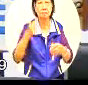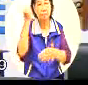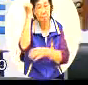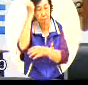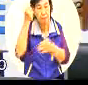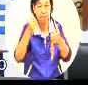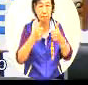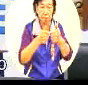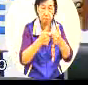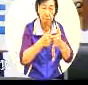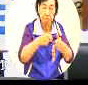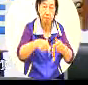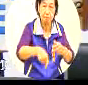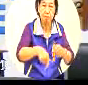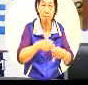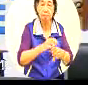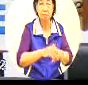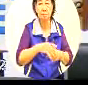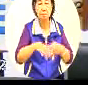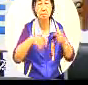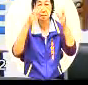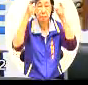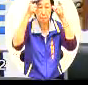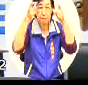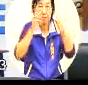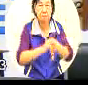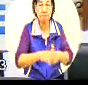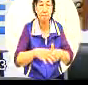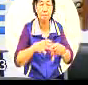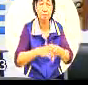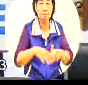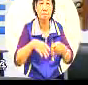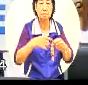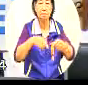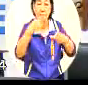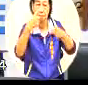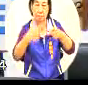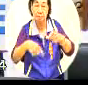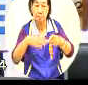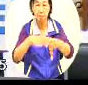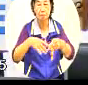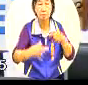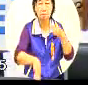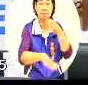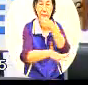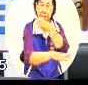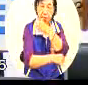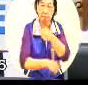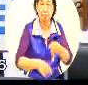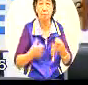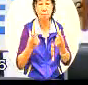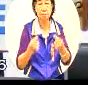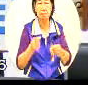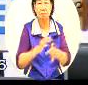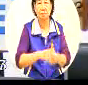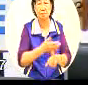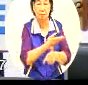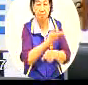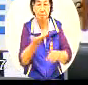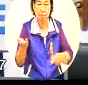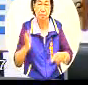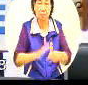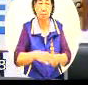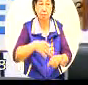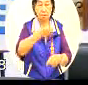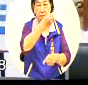根。但是目前我们迟迟无法提供足够的就业机会，让我们的青年人能